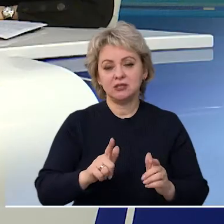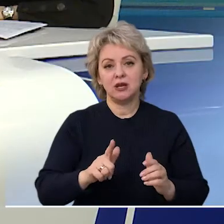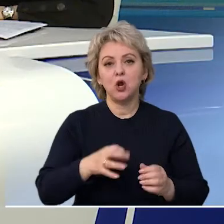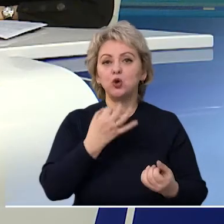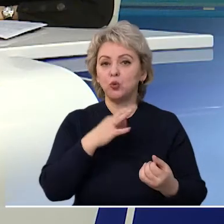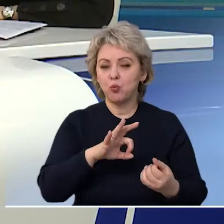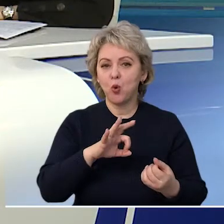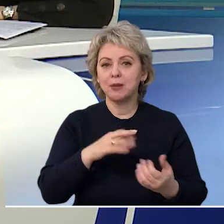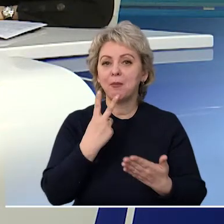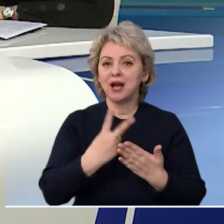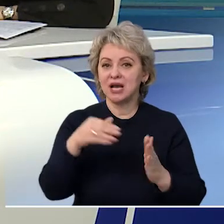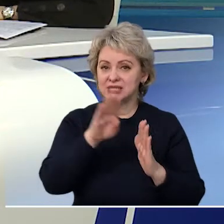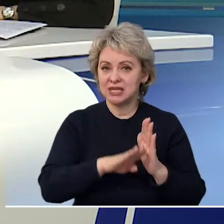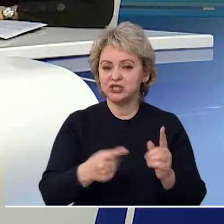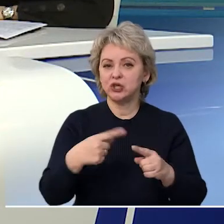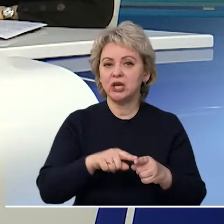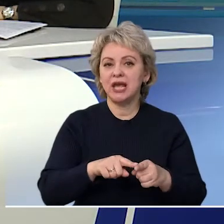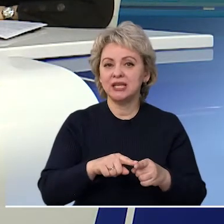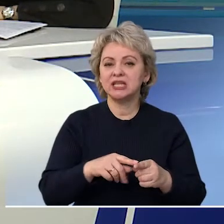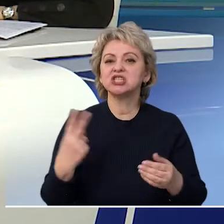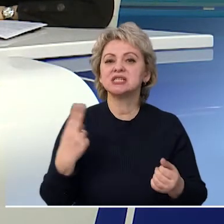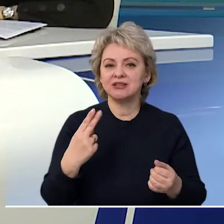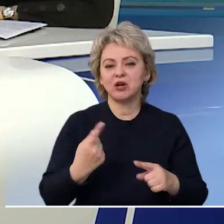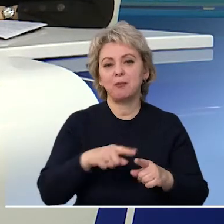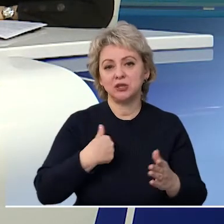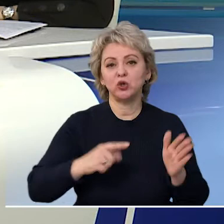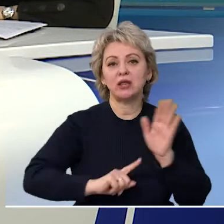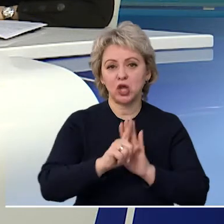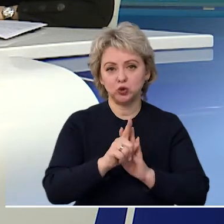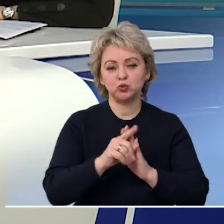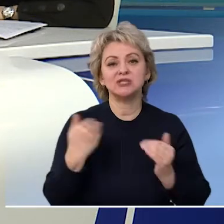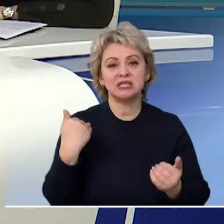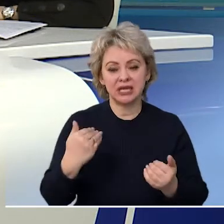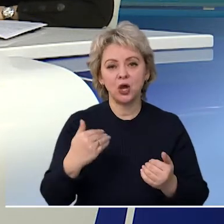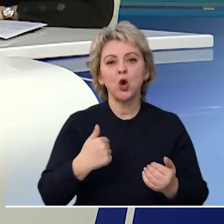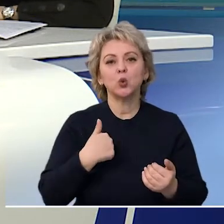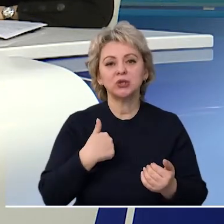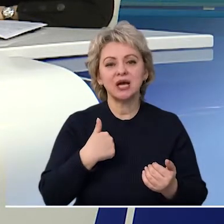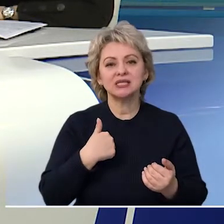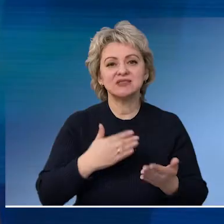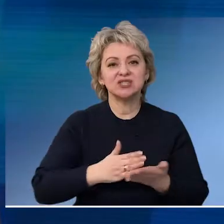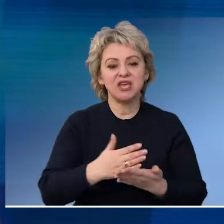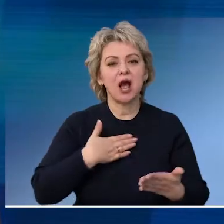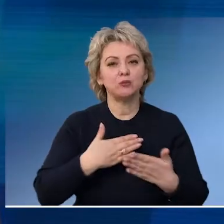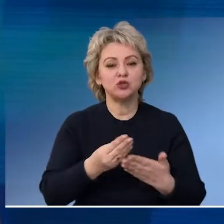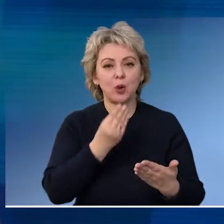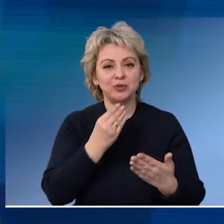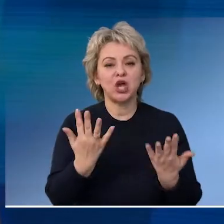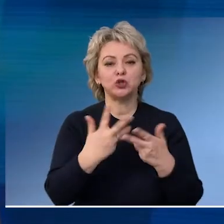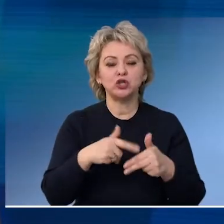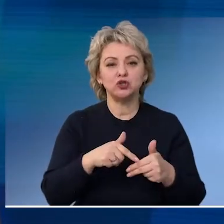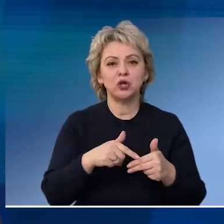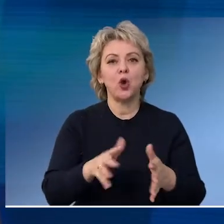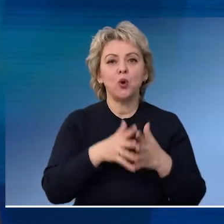Действительно, любой показатель — это все равно цифры, да, поэтому я сначала начну с них. У нас в сфере общественного